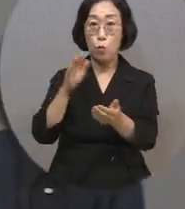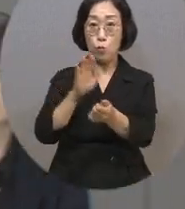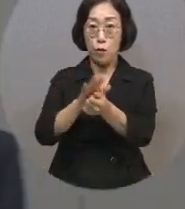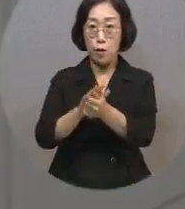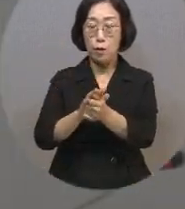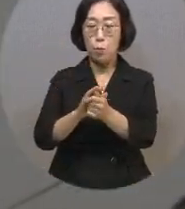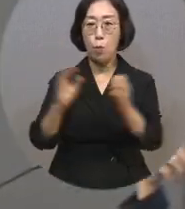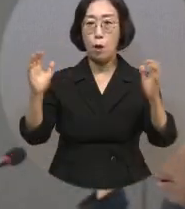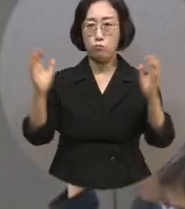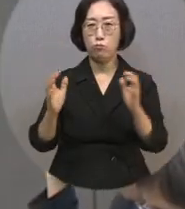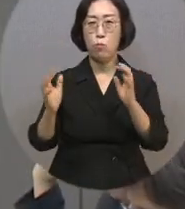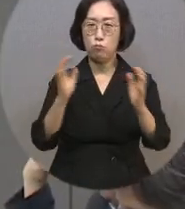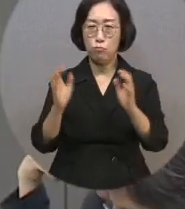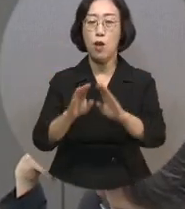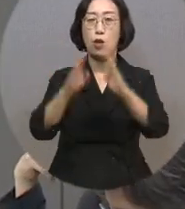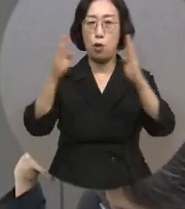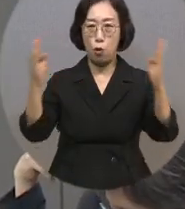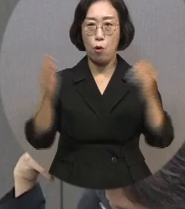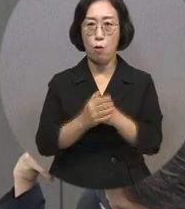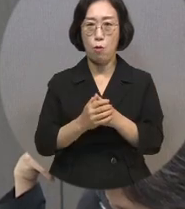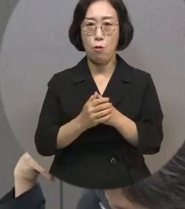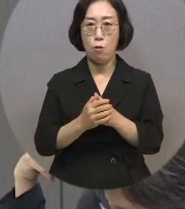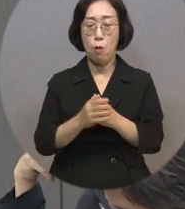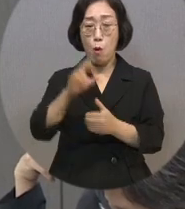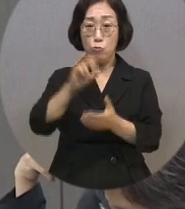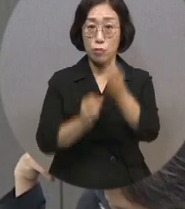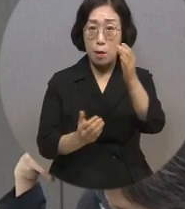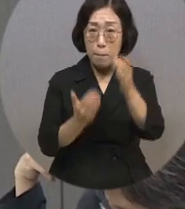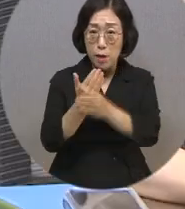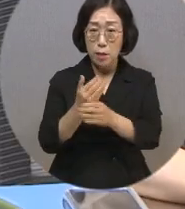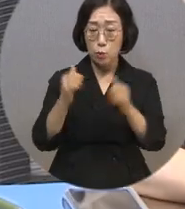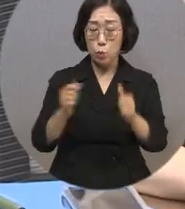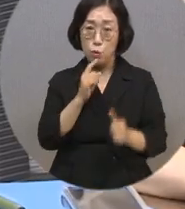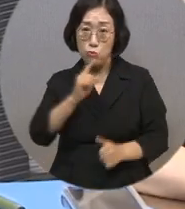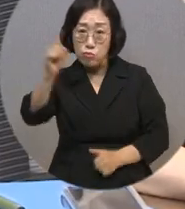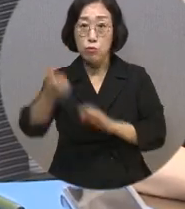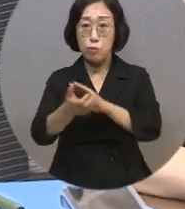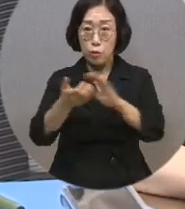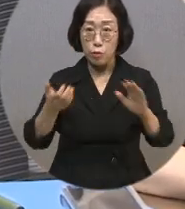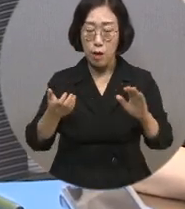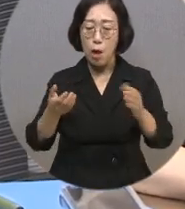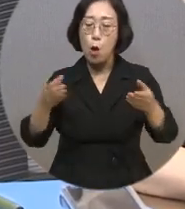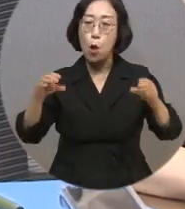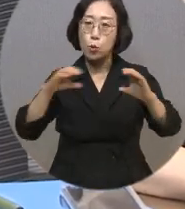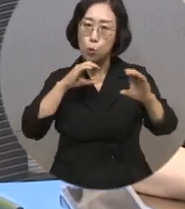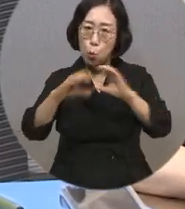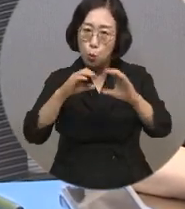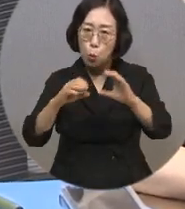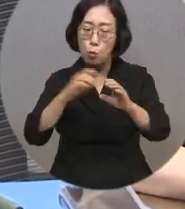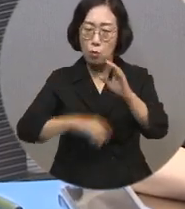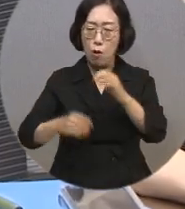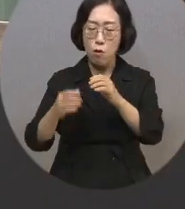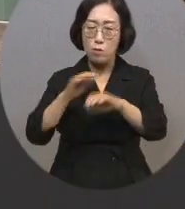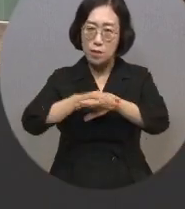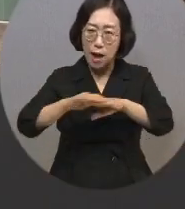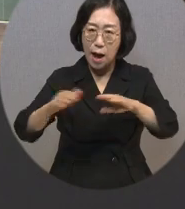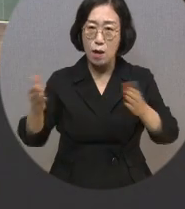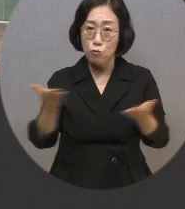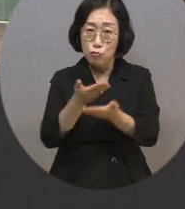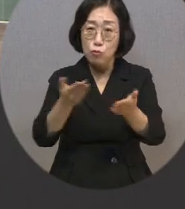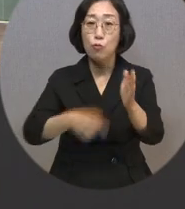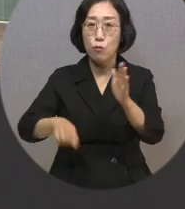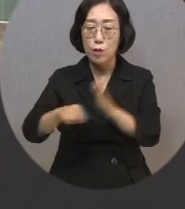열었습니다. 의료사고 이후 소송으로 가기 전 환자와 의료진의 소통을 활성화하고자 의료사고에 관한